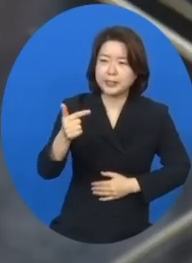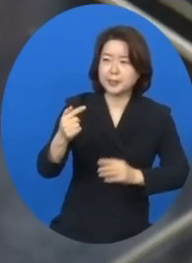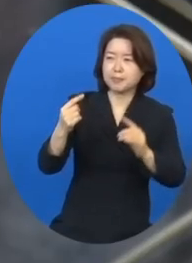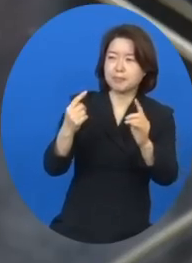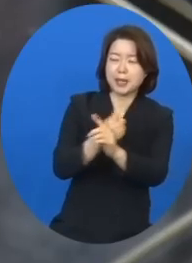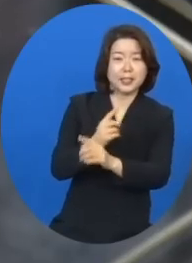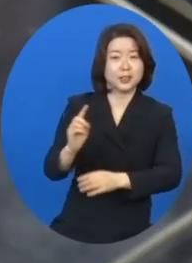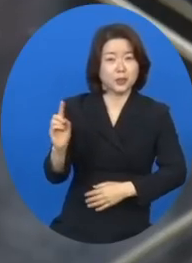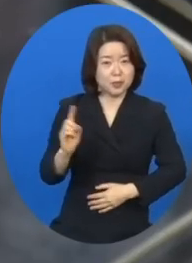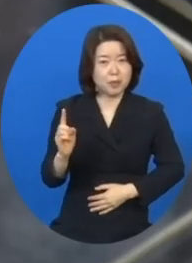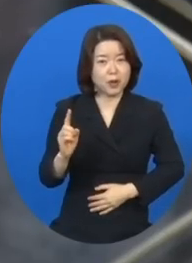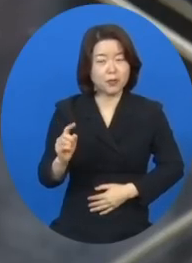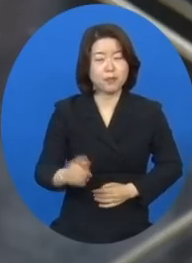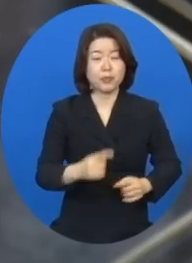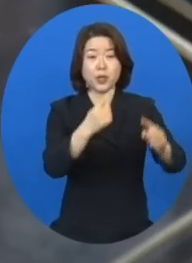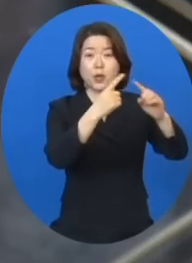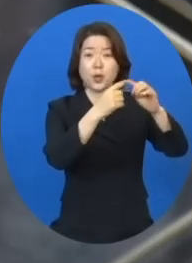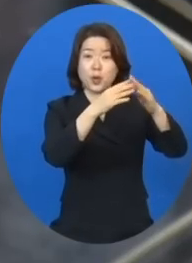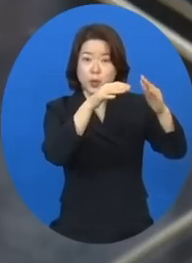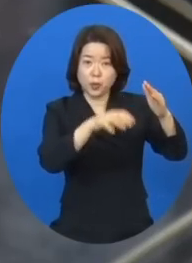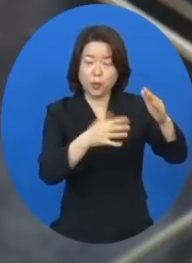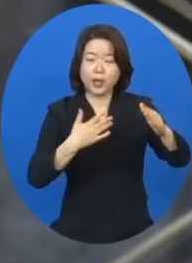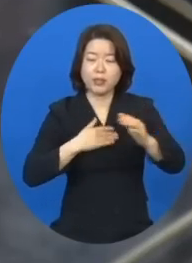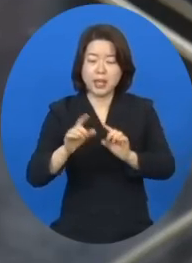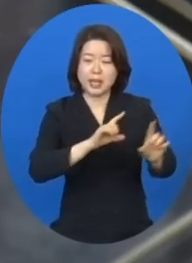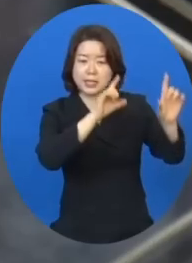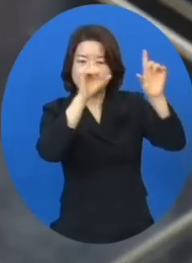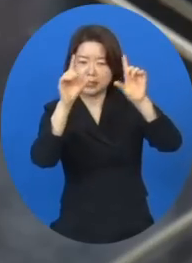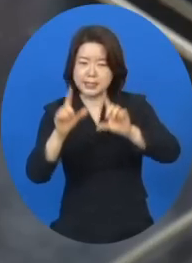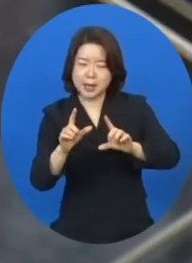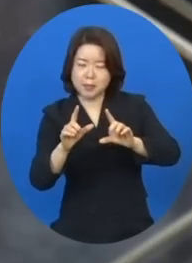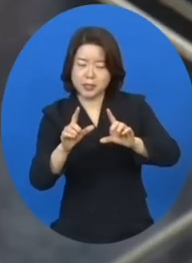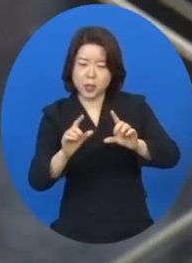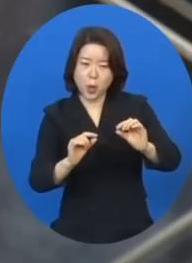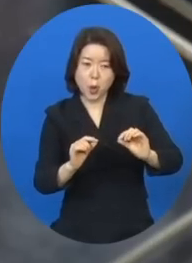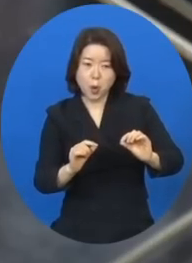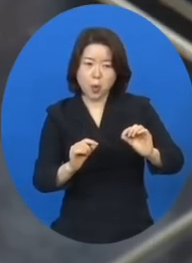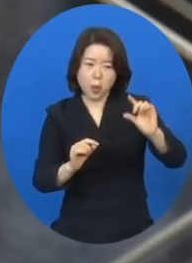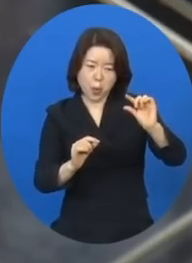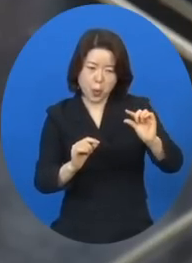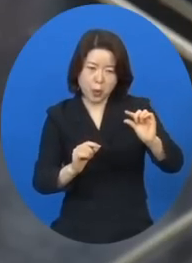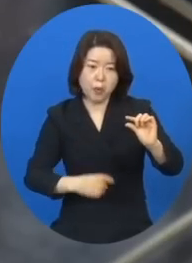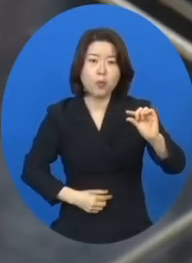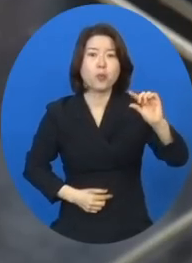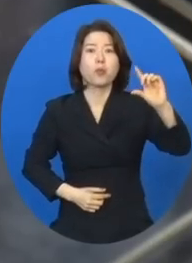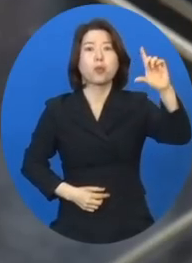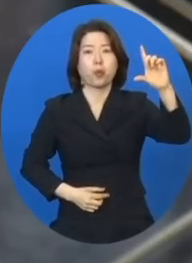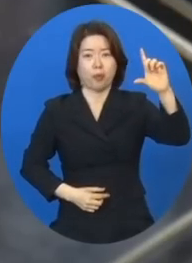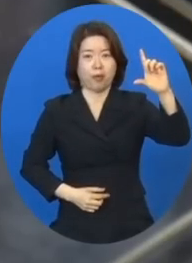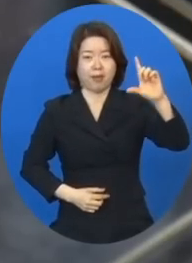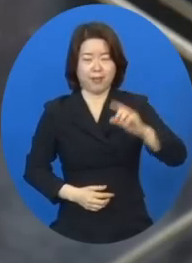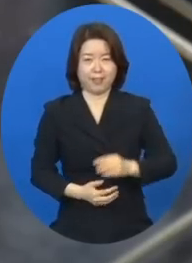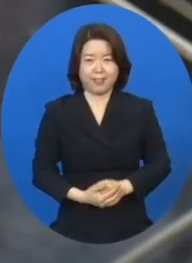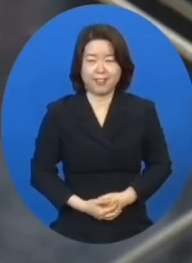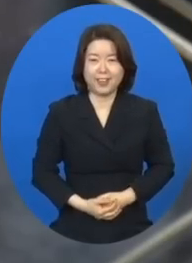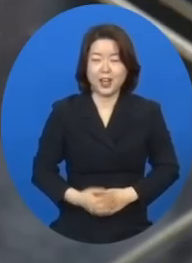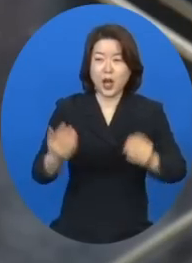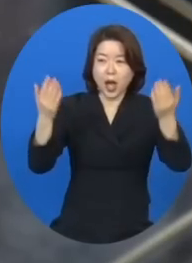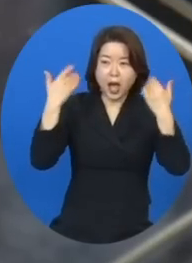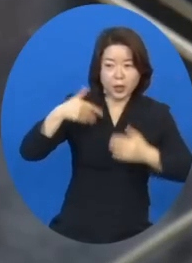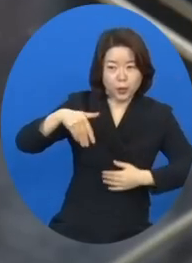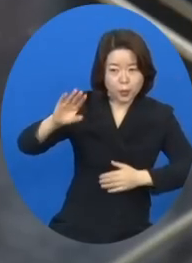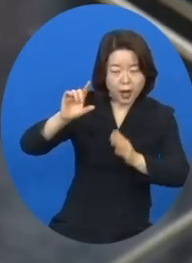꼽으라면 교회가 제 삶에서 차지하는 비중이 더 많아졌던 것 같아요. 학교를 가는